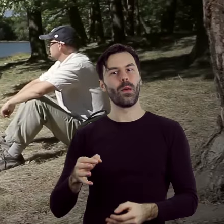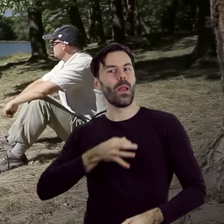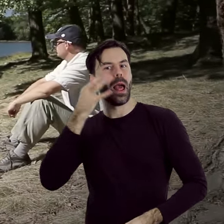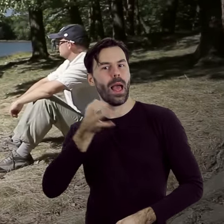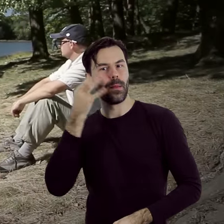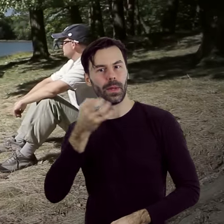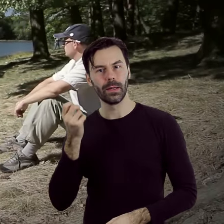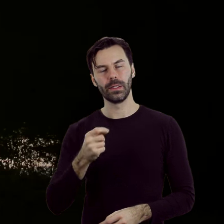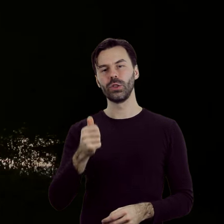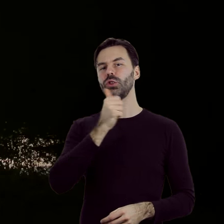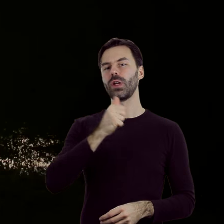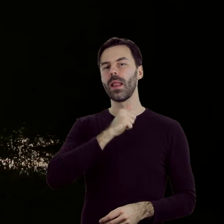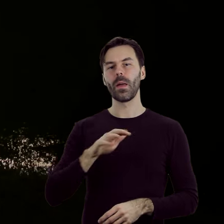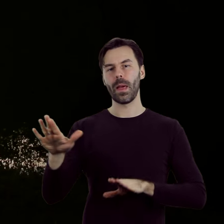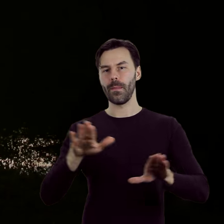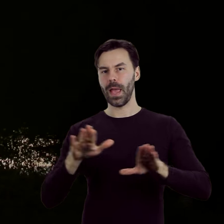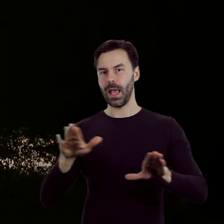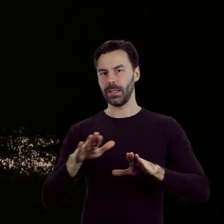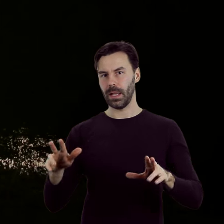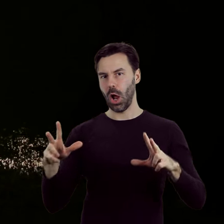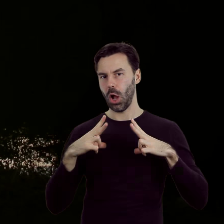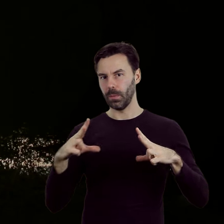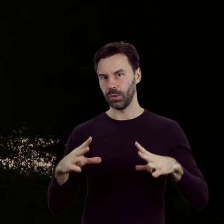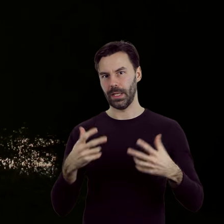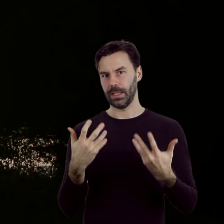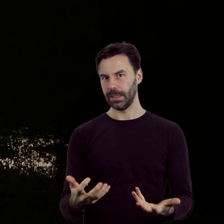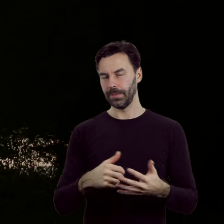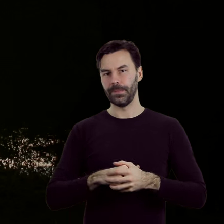tworząc wiele zielonych miejsc dla odpoczynku.